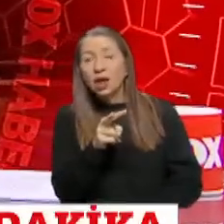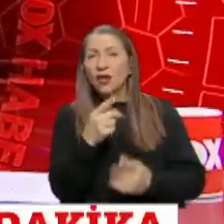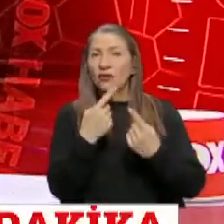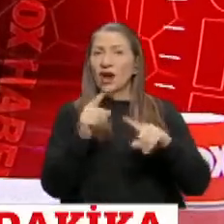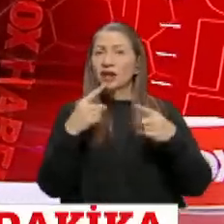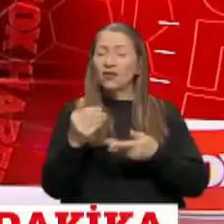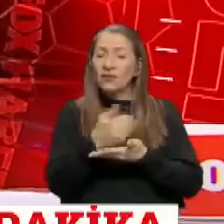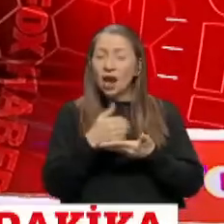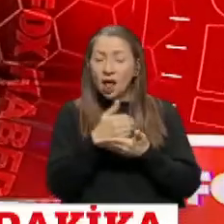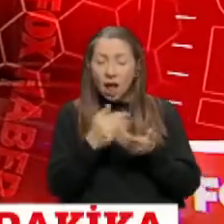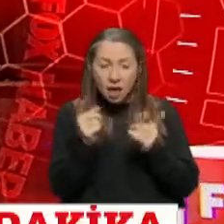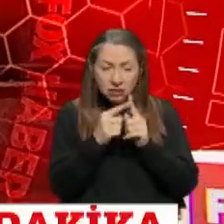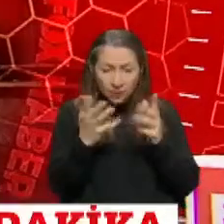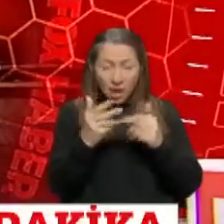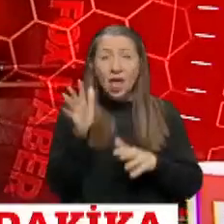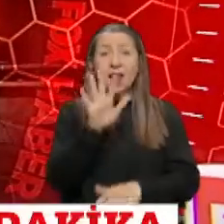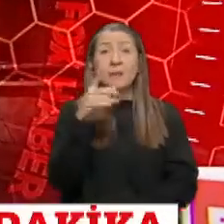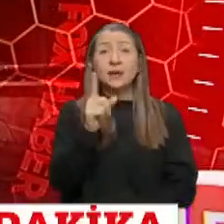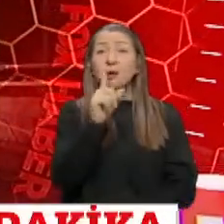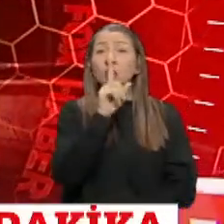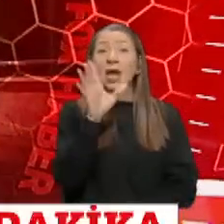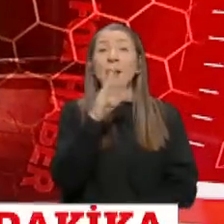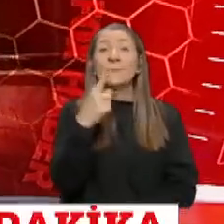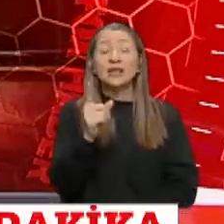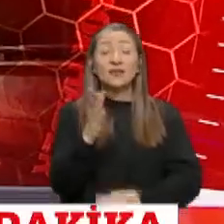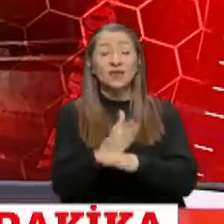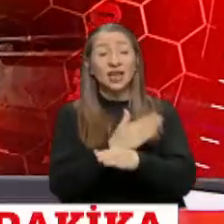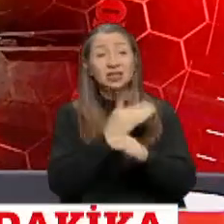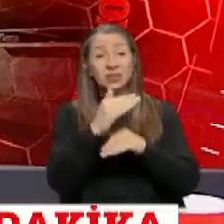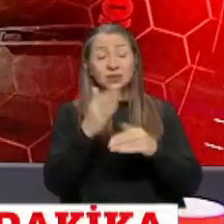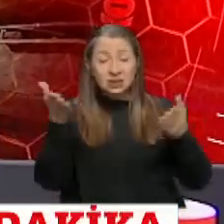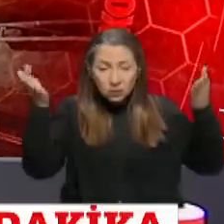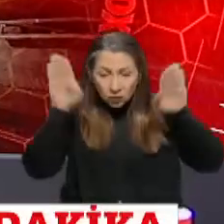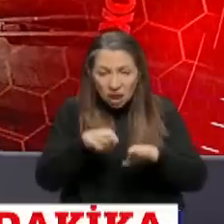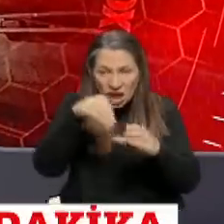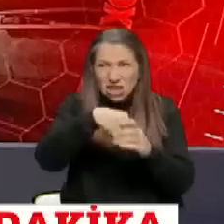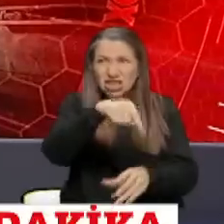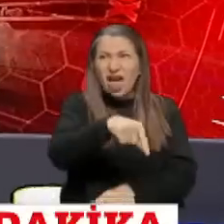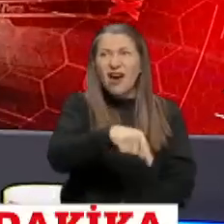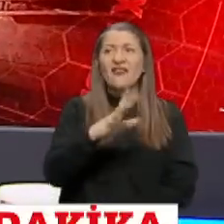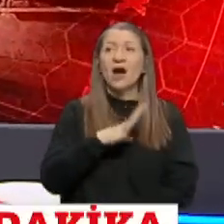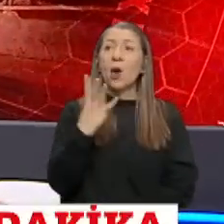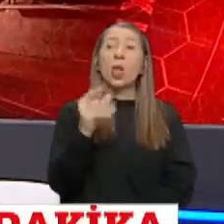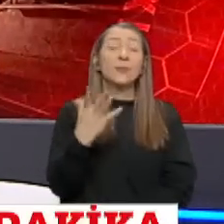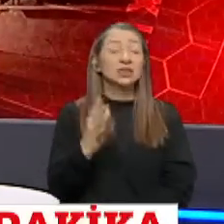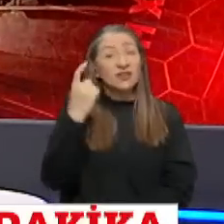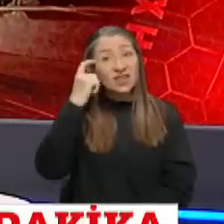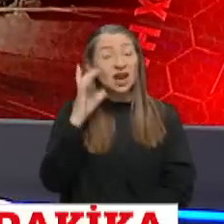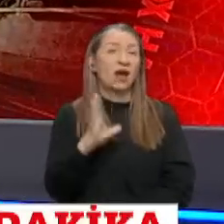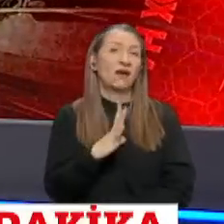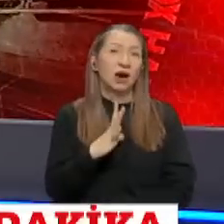değişik verilerden yola çıkıldığında 50 bin ila 150 bin yurttaşımızın enkaz altında olabileceğine dair